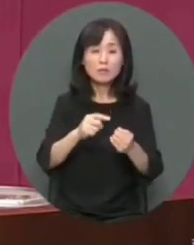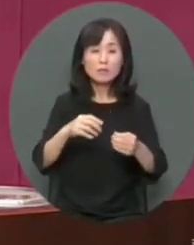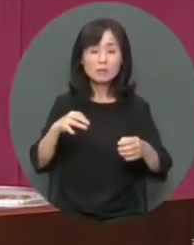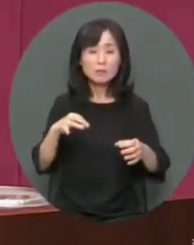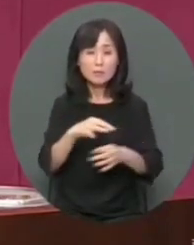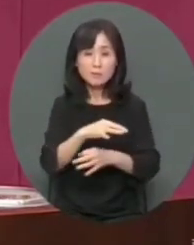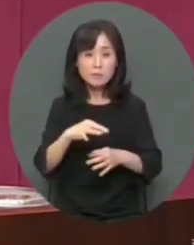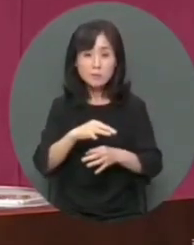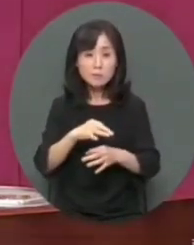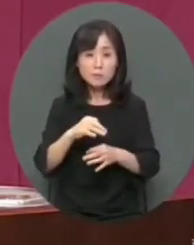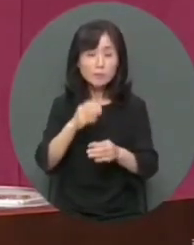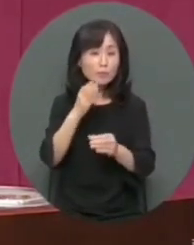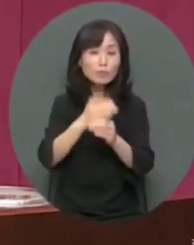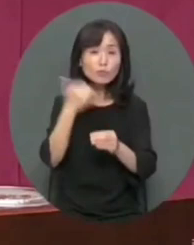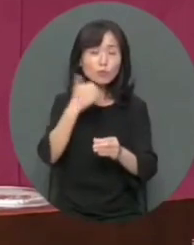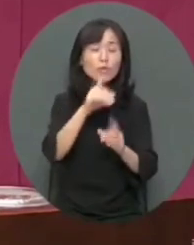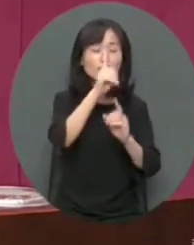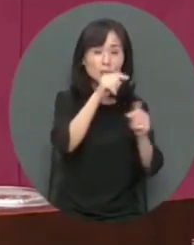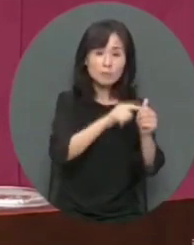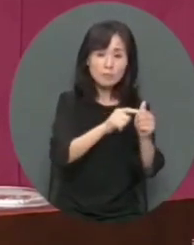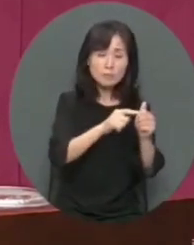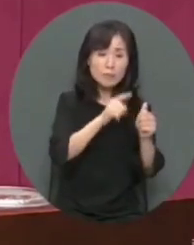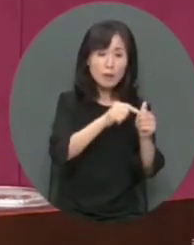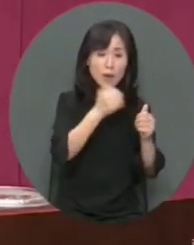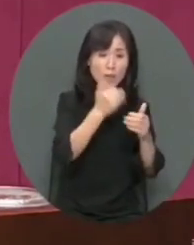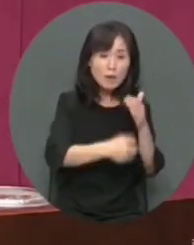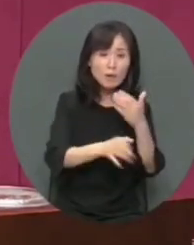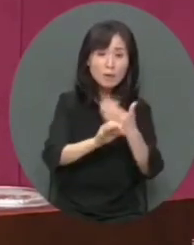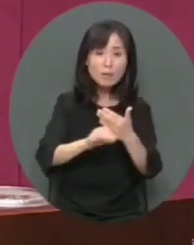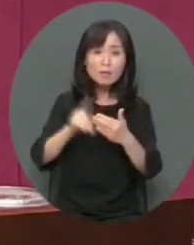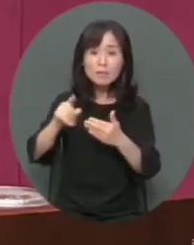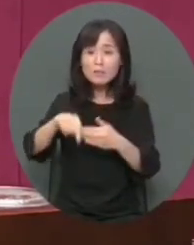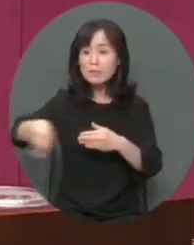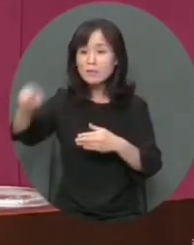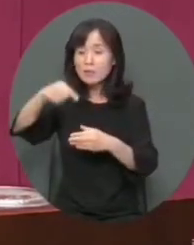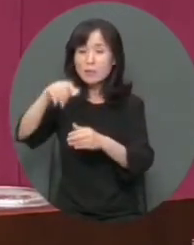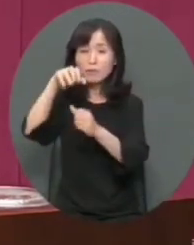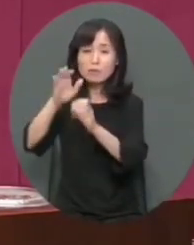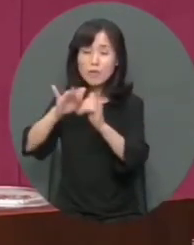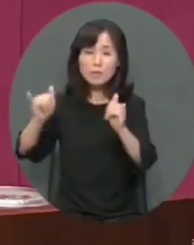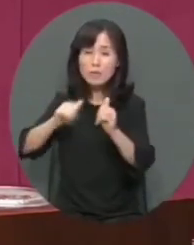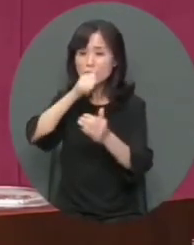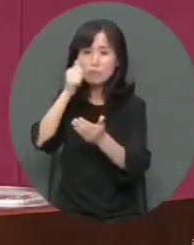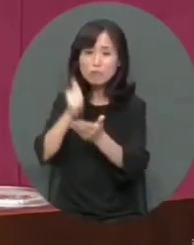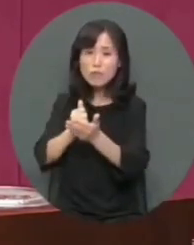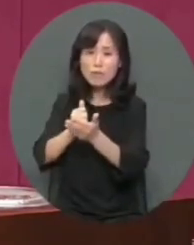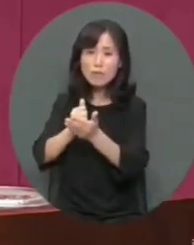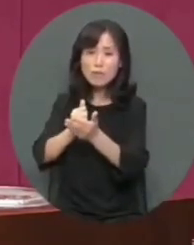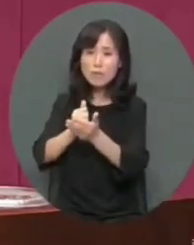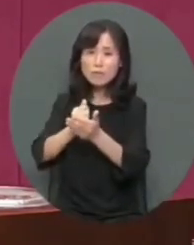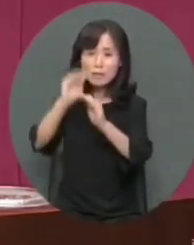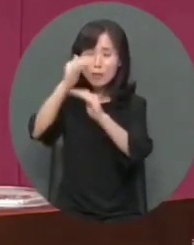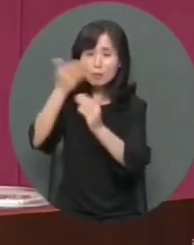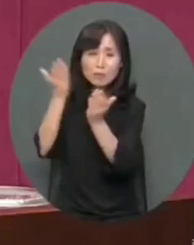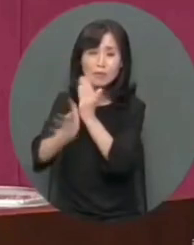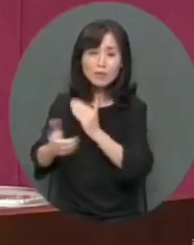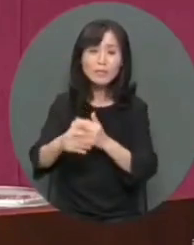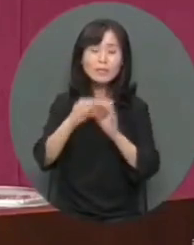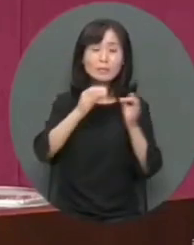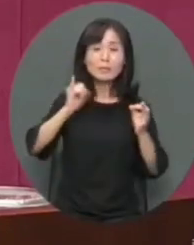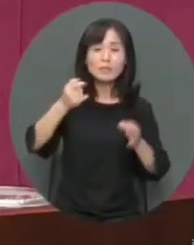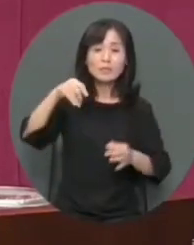이 의원이고 이 의원이 빠지면 이미 구속된 실무자들의 범죄 사실은 성립 자체가 말이 안 되는 구조입니다. 예를 들어서